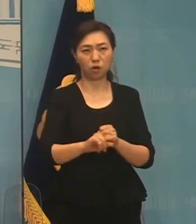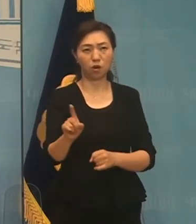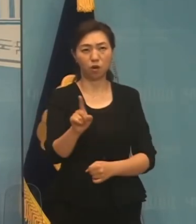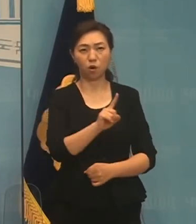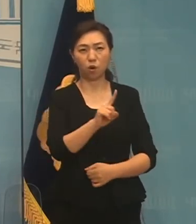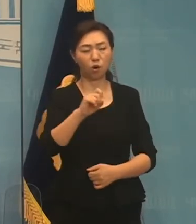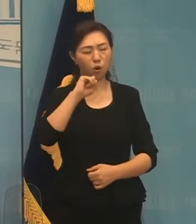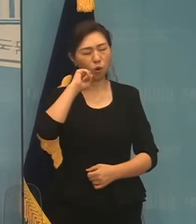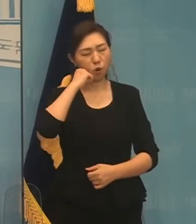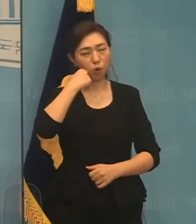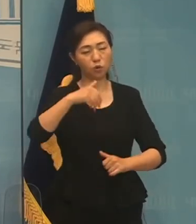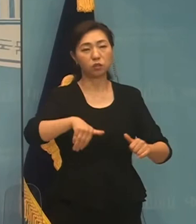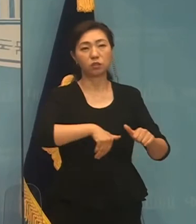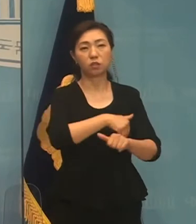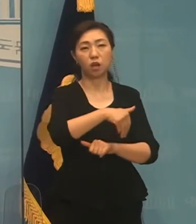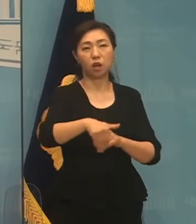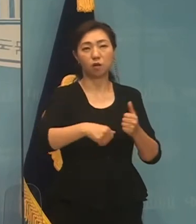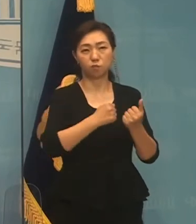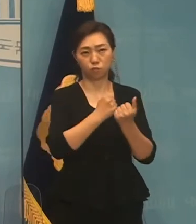꼭